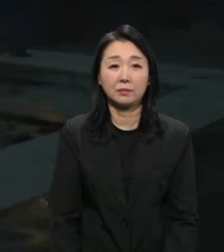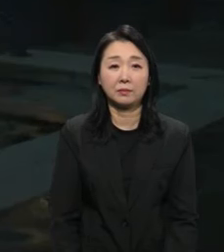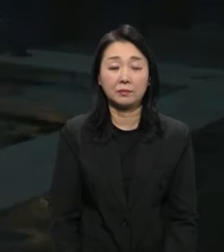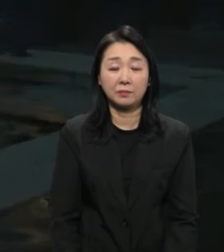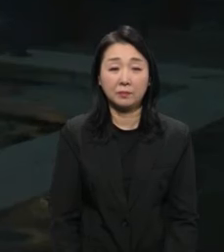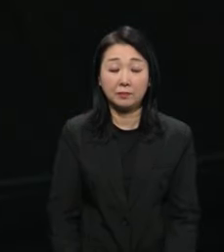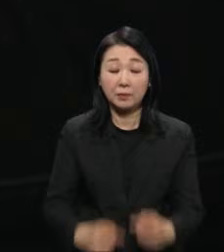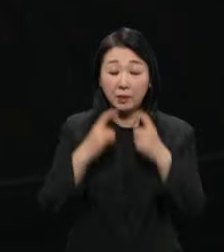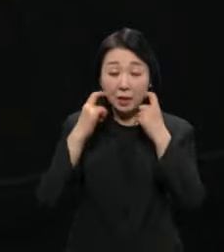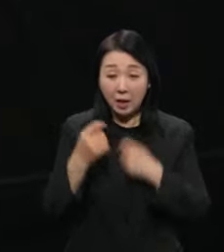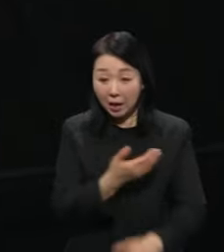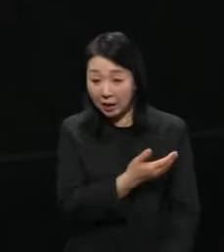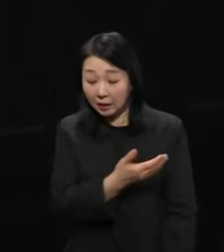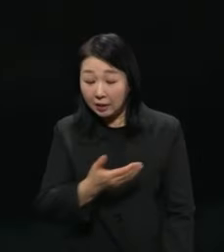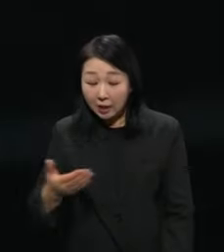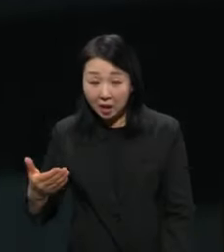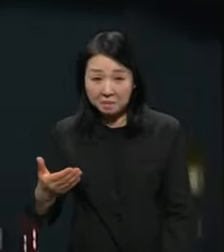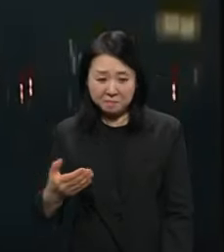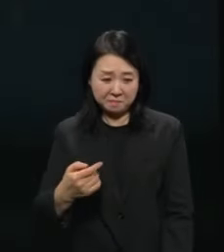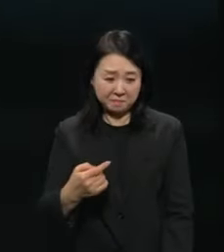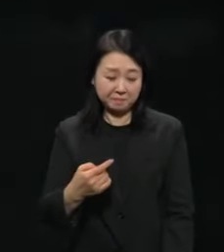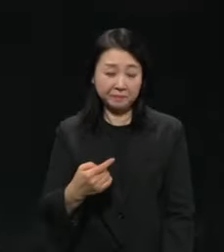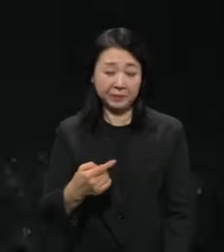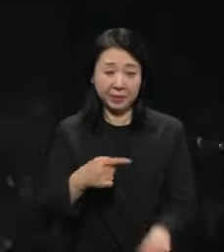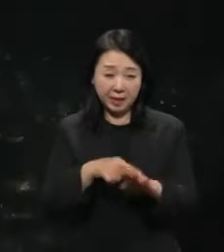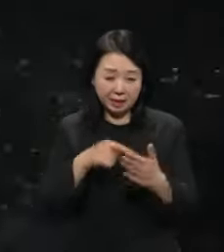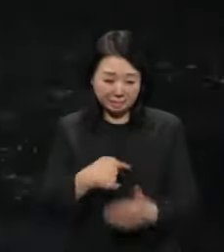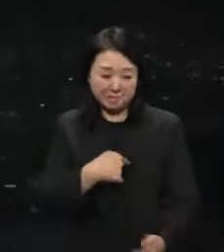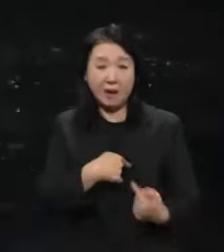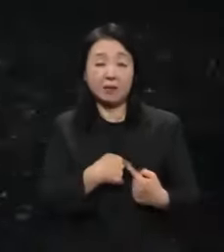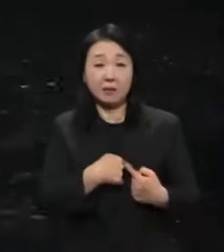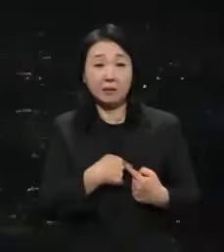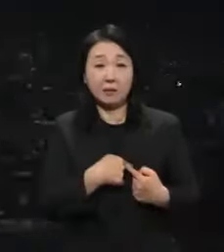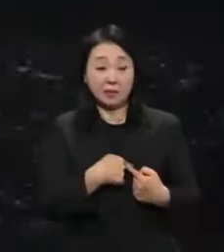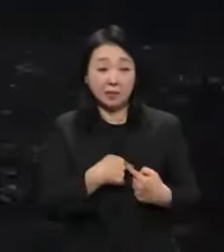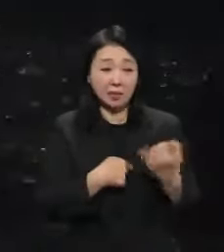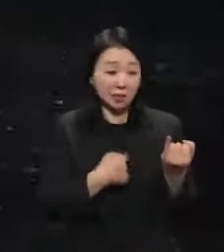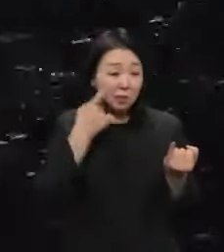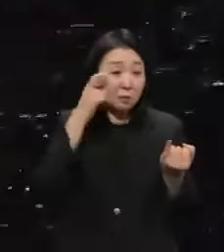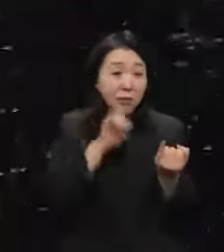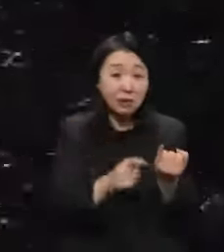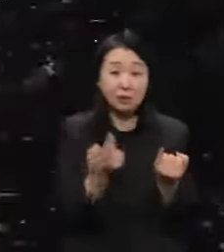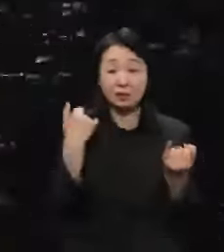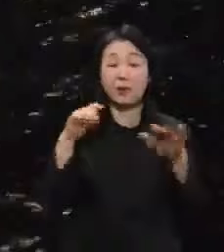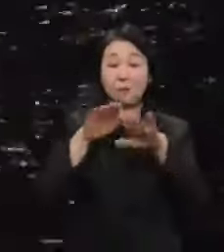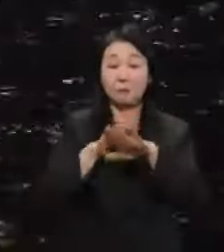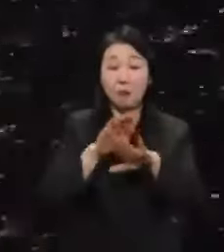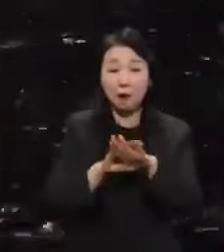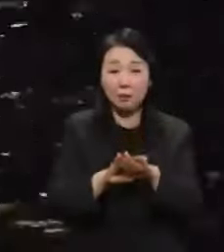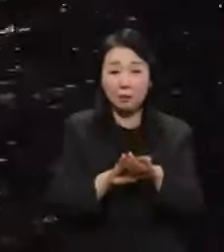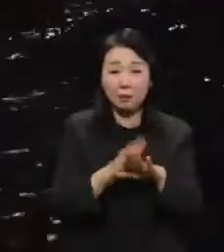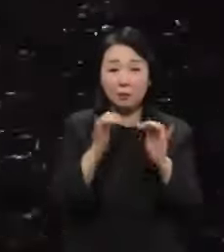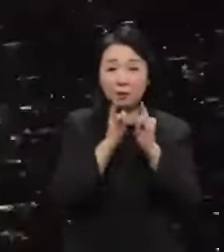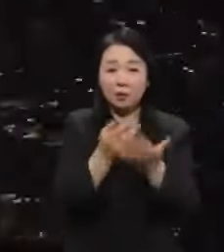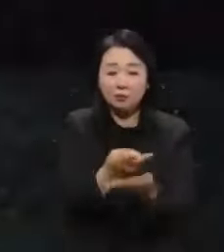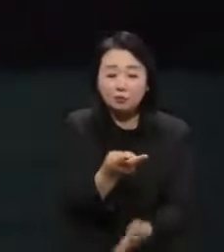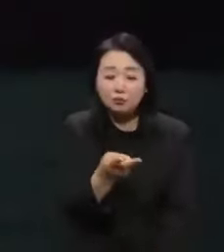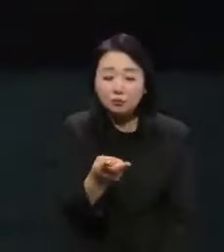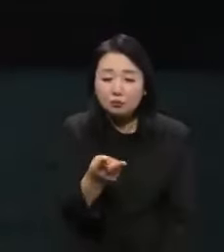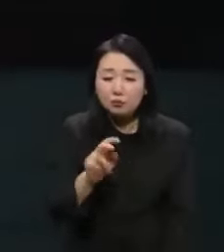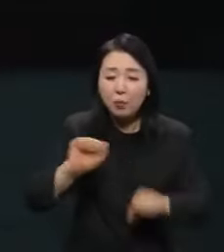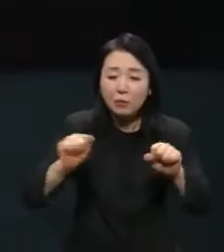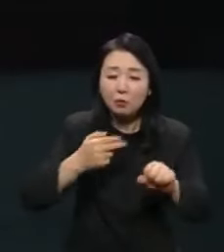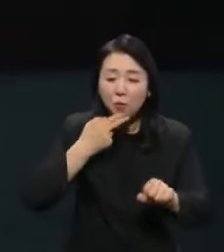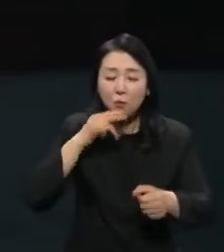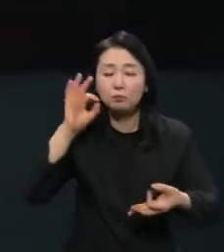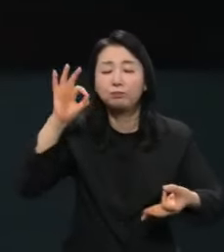한강에 흉기에 찔린 여성 시신이 발견된 건 지난 6일 밤입니다. 소방에 사람이 물에 떠 있고 움직이지 않는다는 신고가